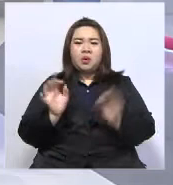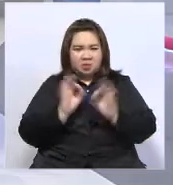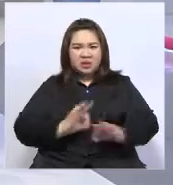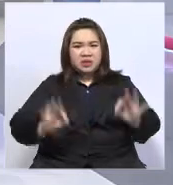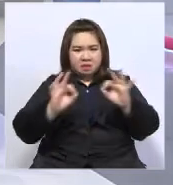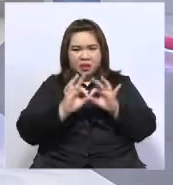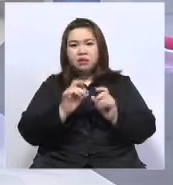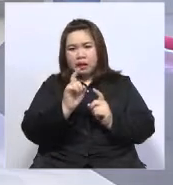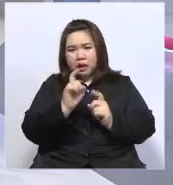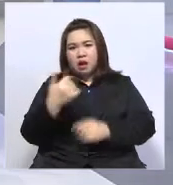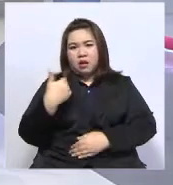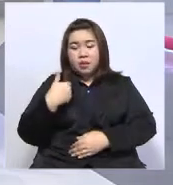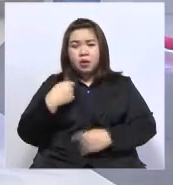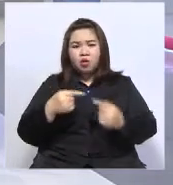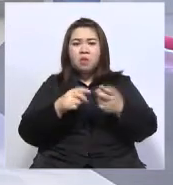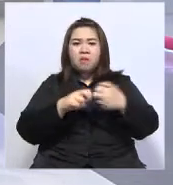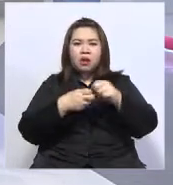ี่มควเสียค่ข้างเยอะ แล้วก็เป็จุดทมีปัหานะครับ